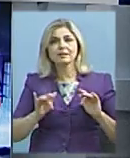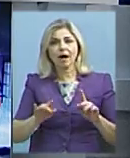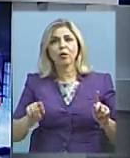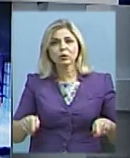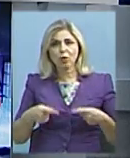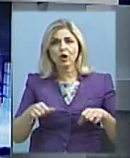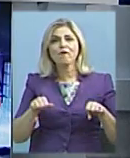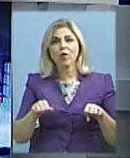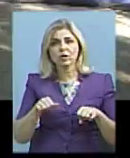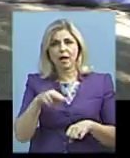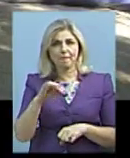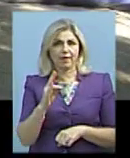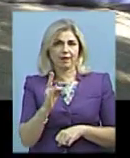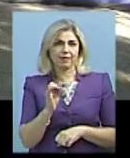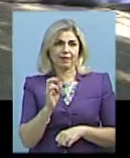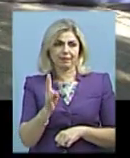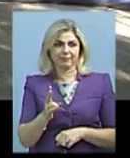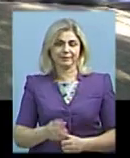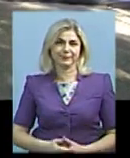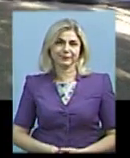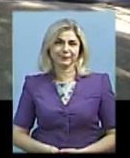форматі мотопікніку.